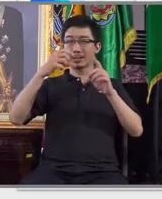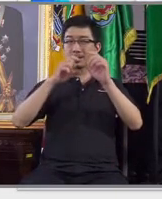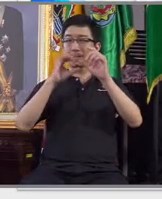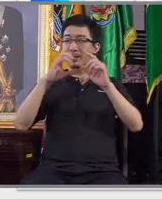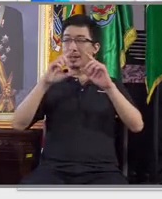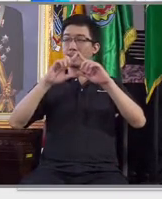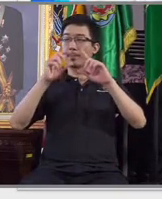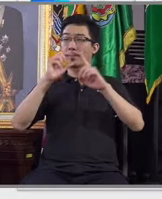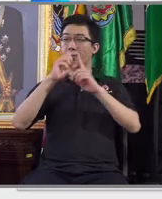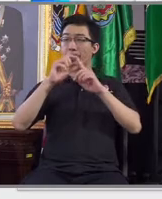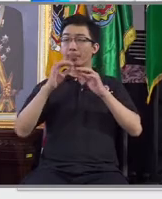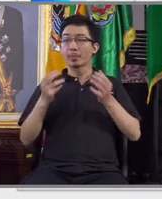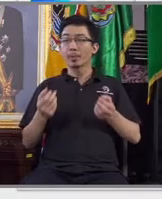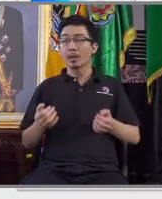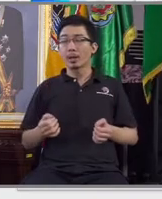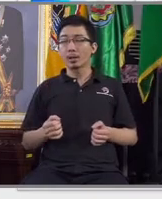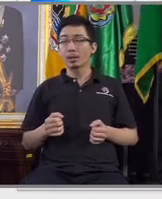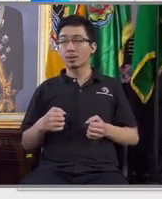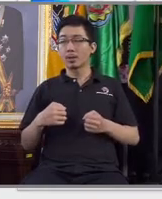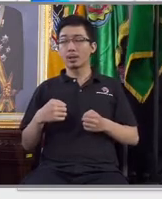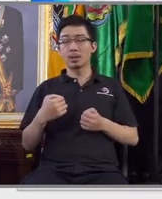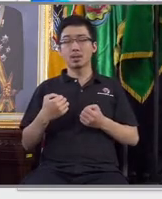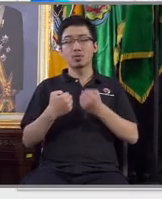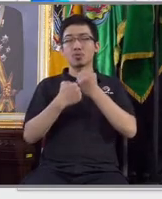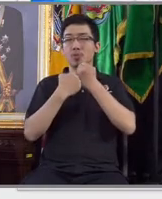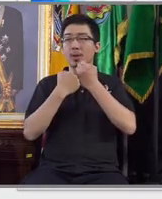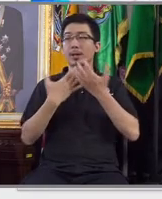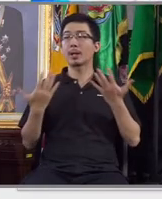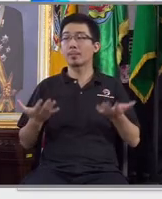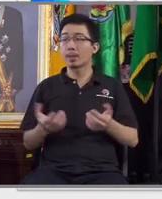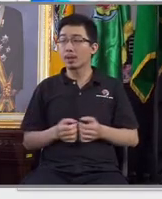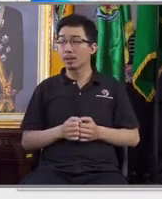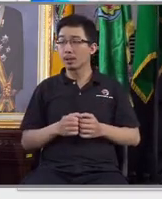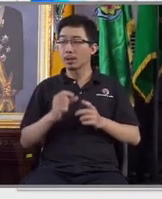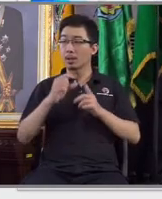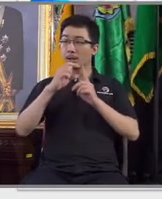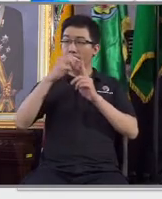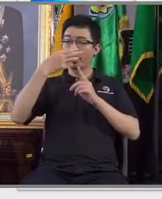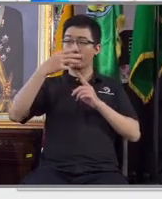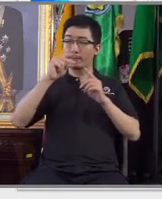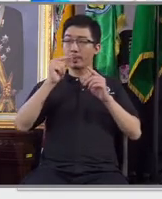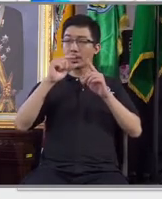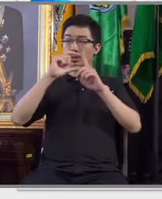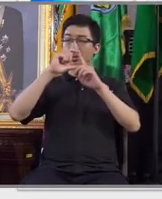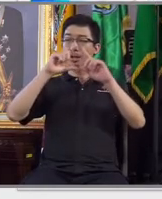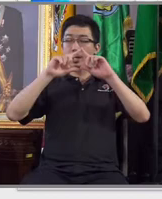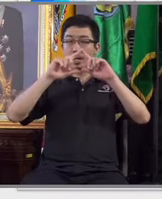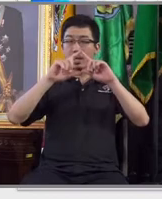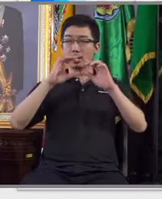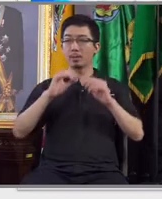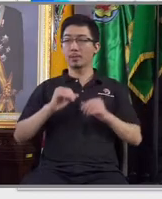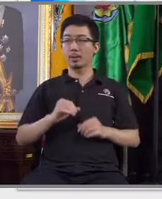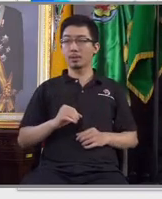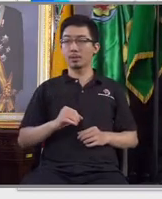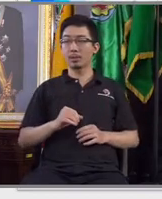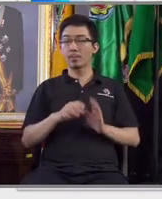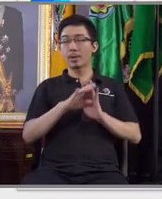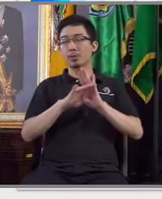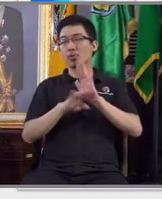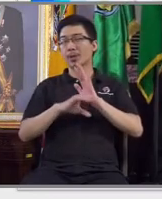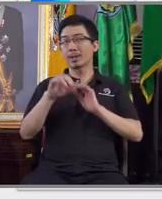28 Februari 2020. Penyusunan studi kelayakan AMDAL dan